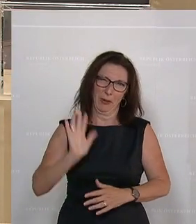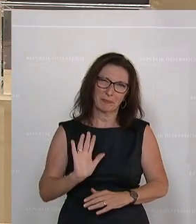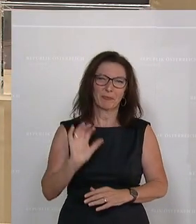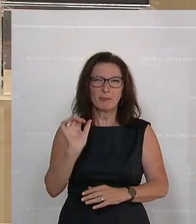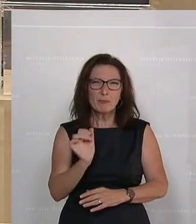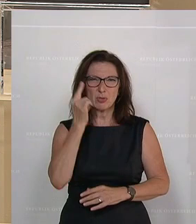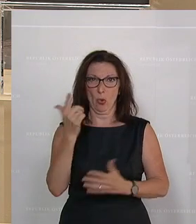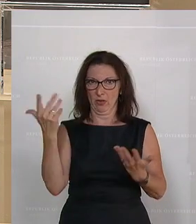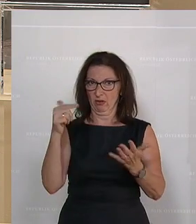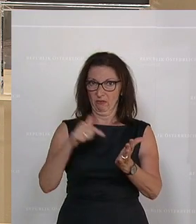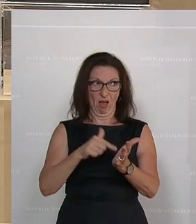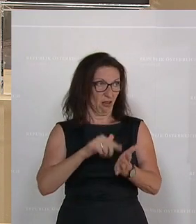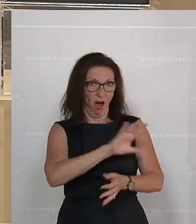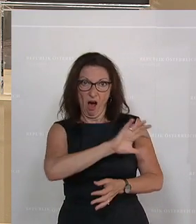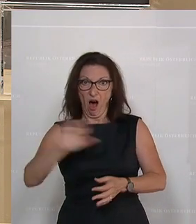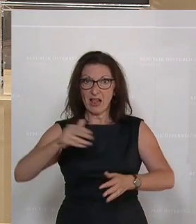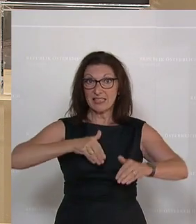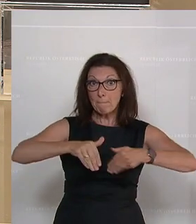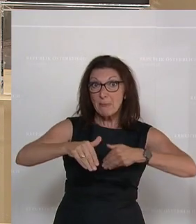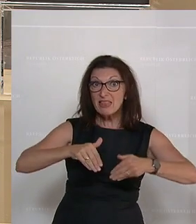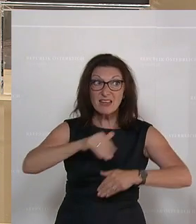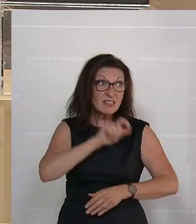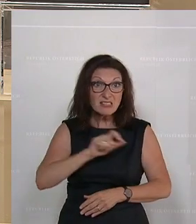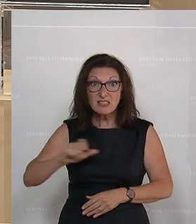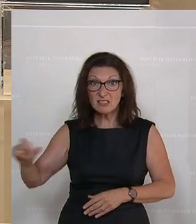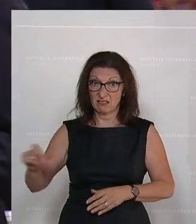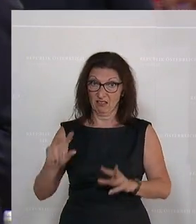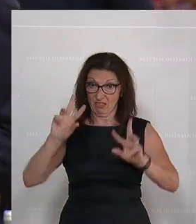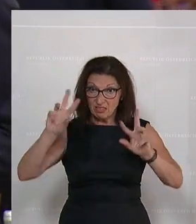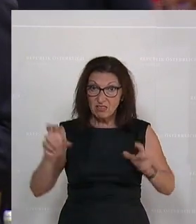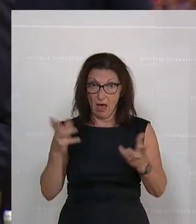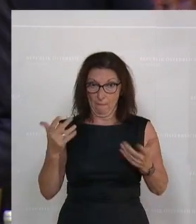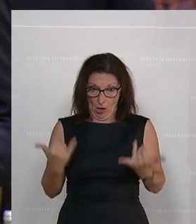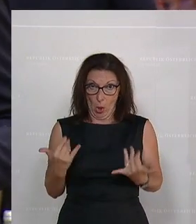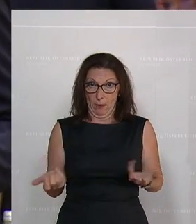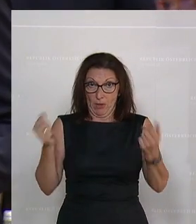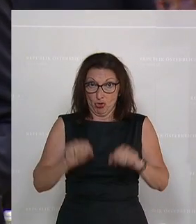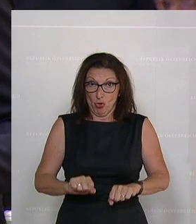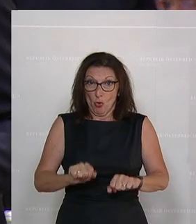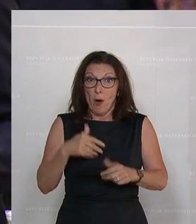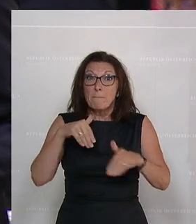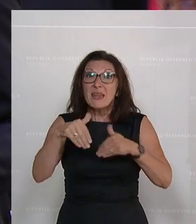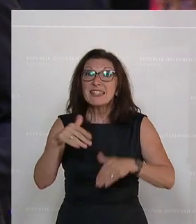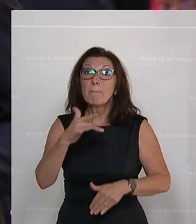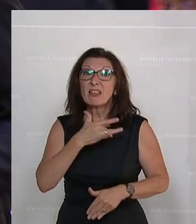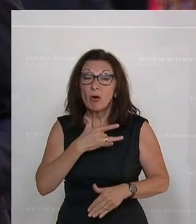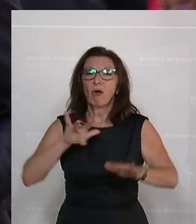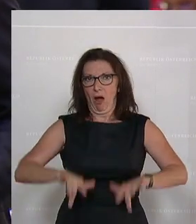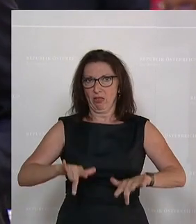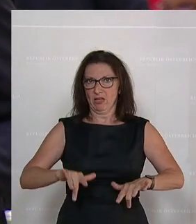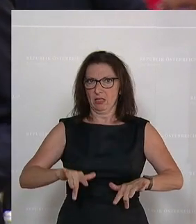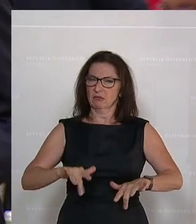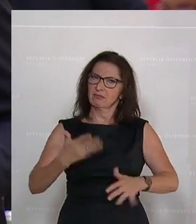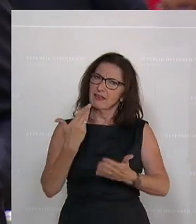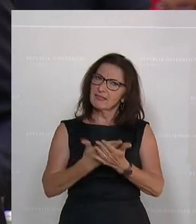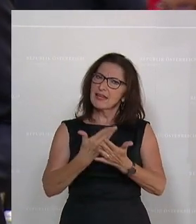weil alle zuständigen ministerinnen und minister die wo es um die materien geht die wir heute beschließen werden anwesen sind ich es richtig finde